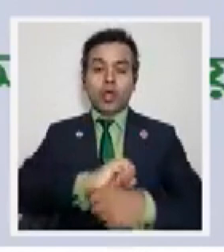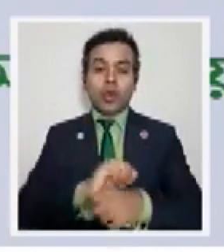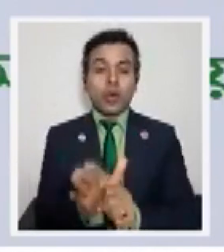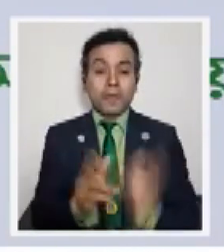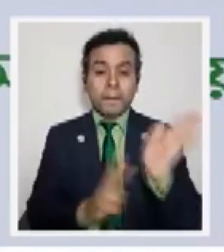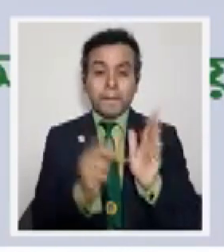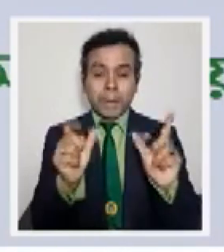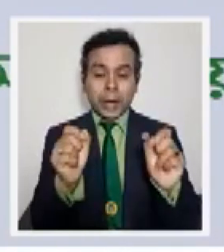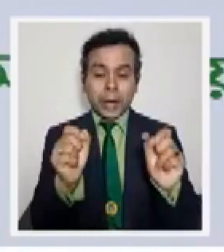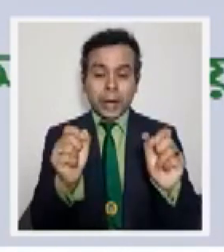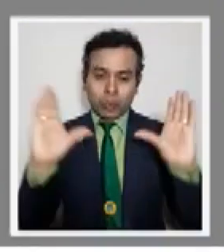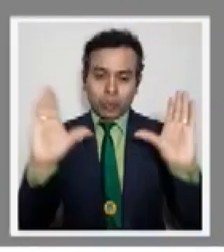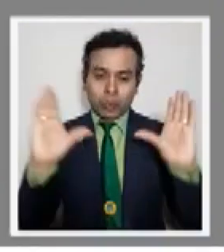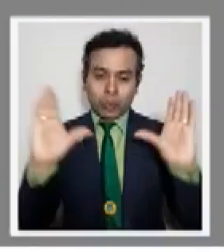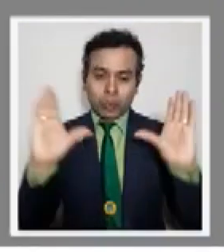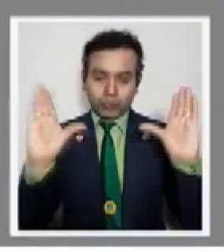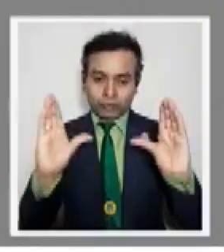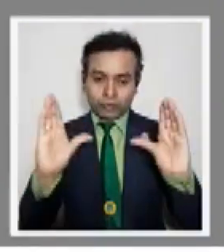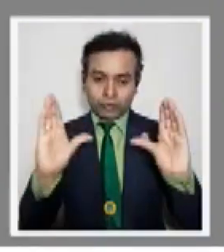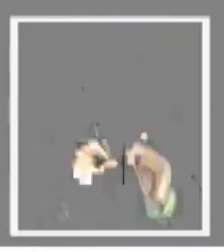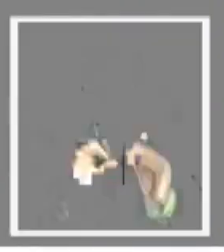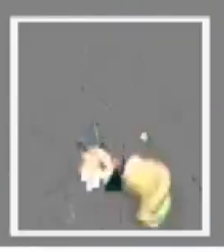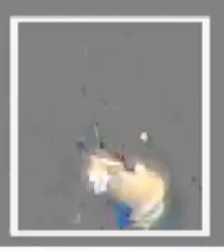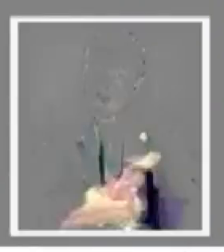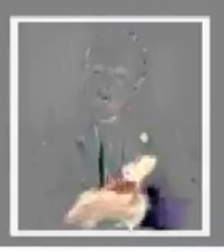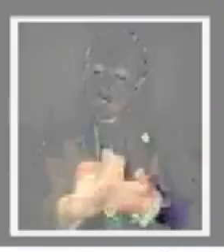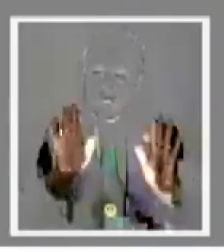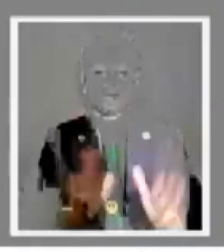ধোয়া, এই 3টি বিষয় মিলেই